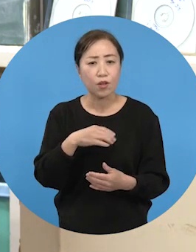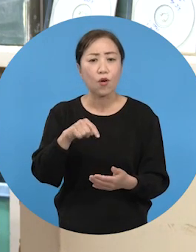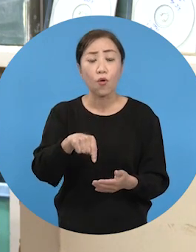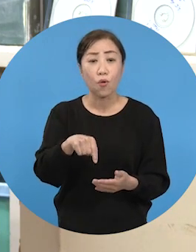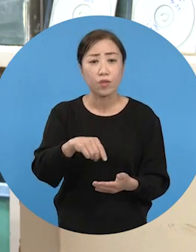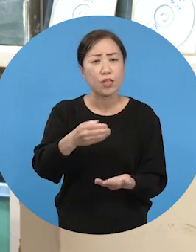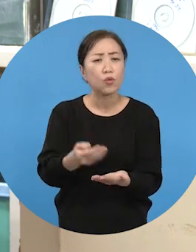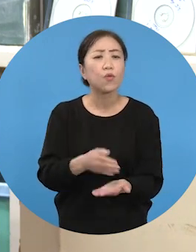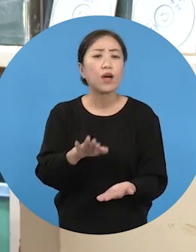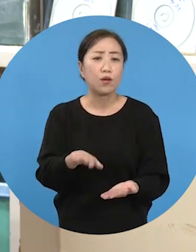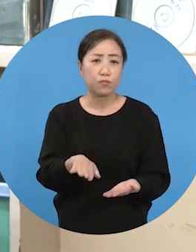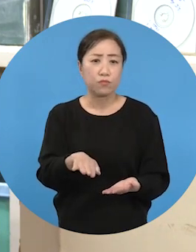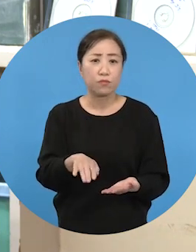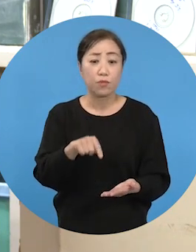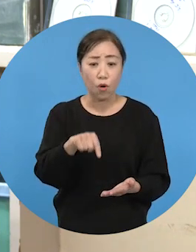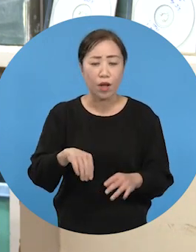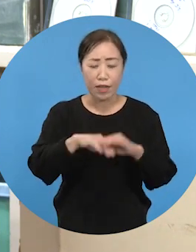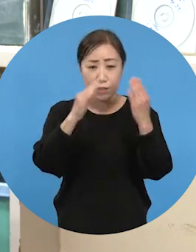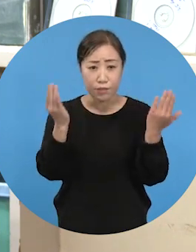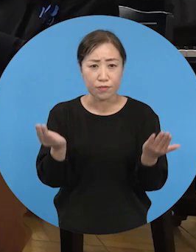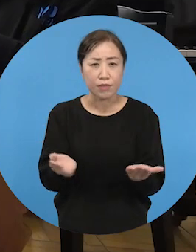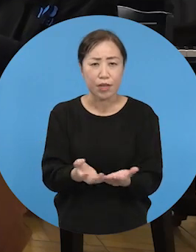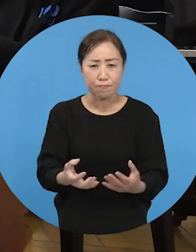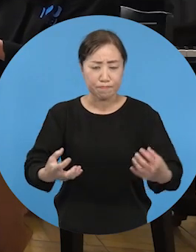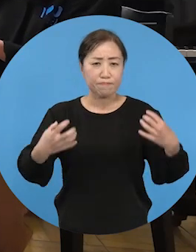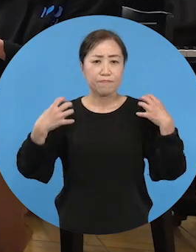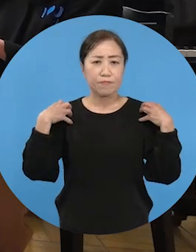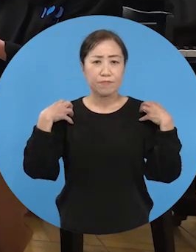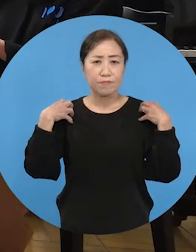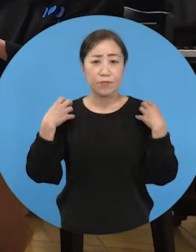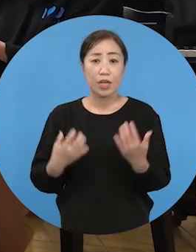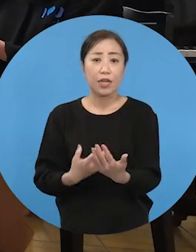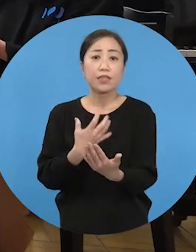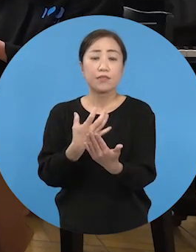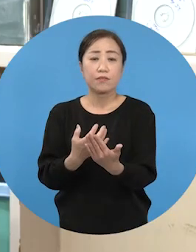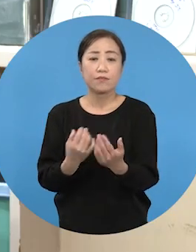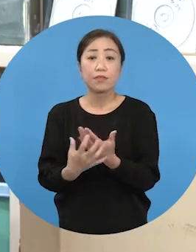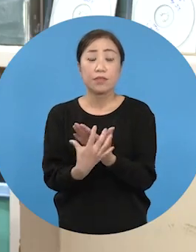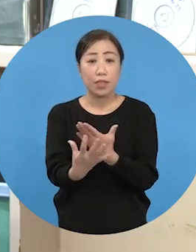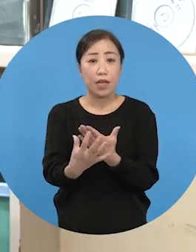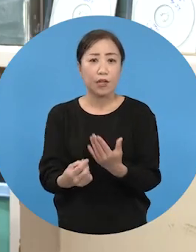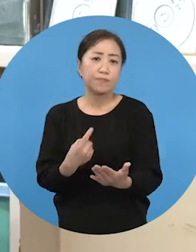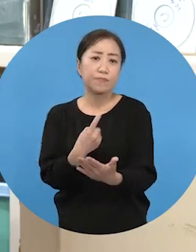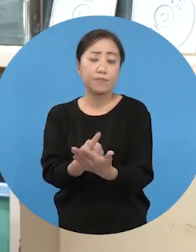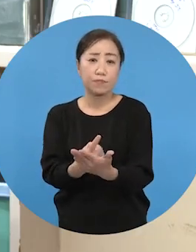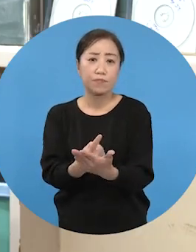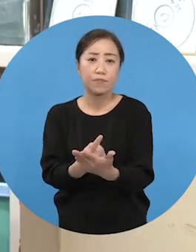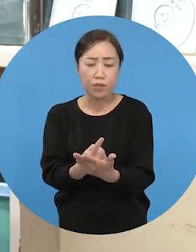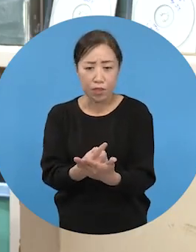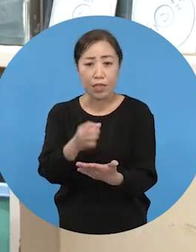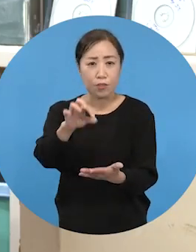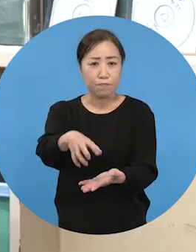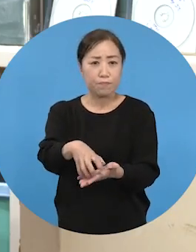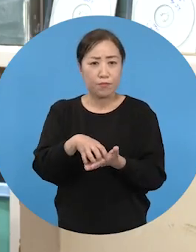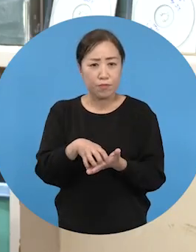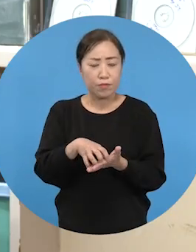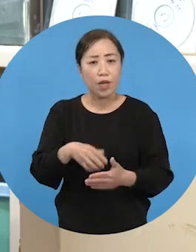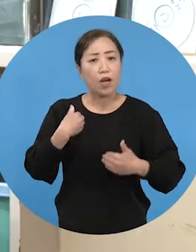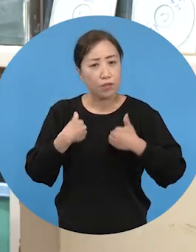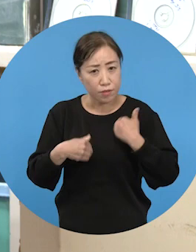していって出てった子たちの思いがもうここに残っているので、そういう意味では本当に嬉しかったです